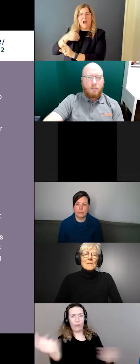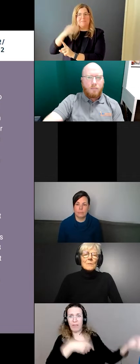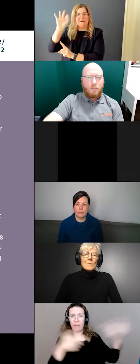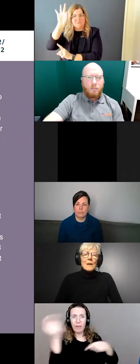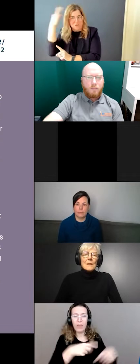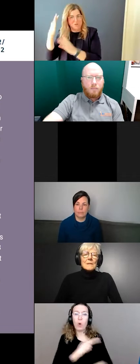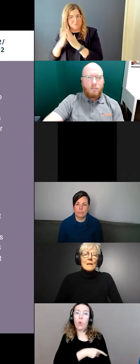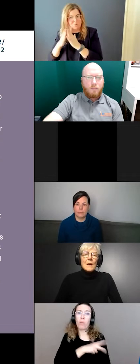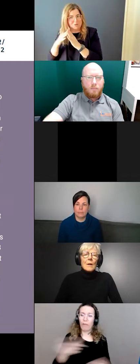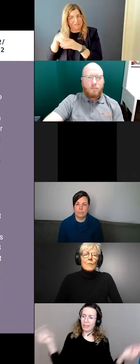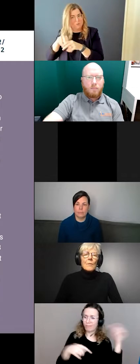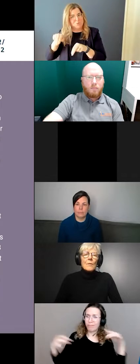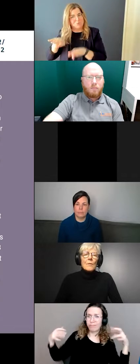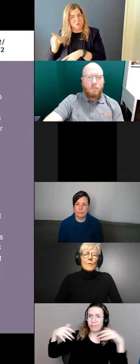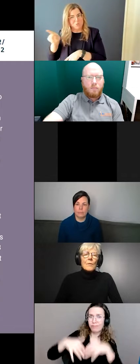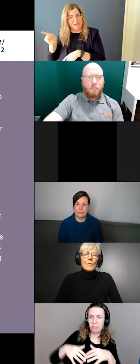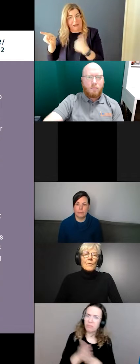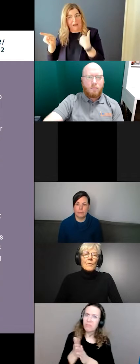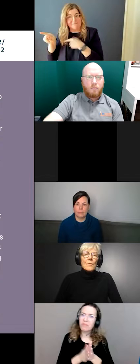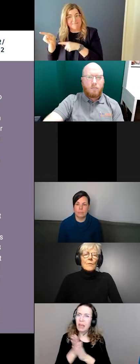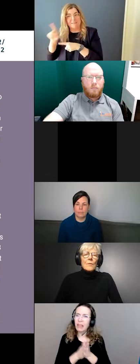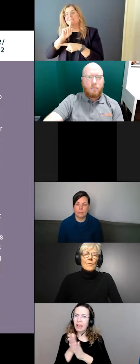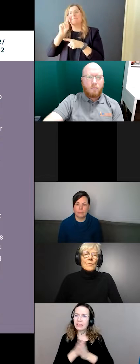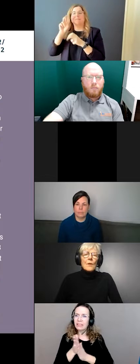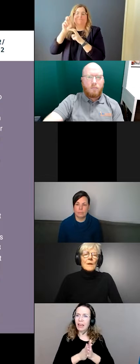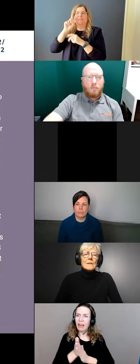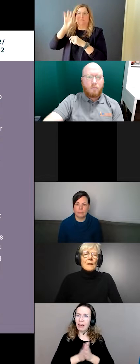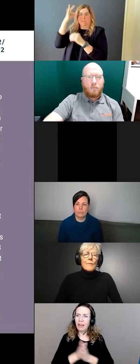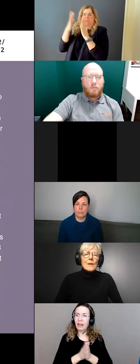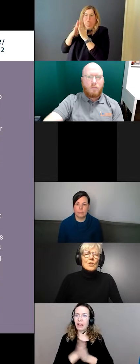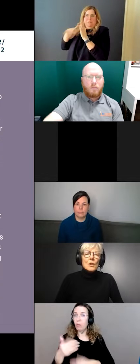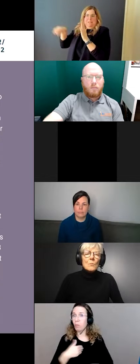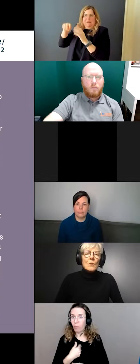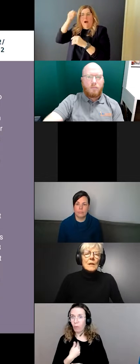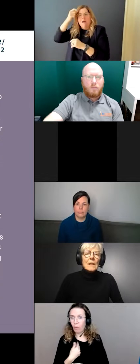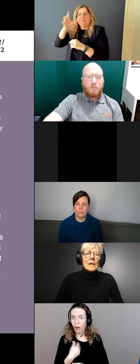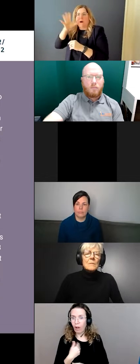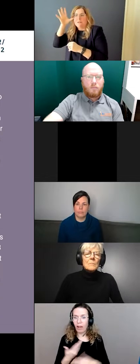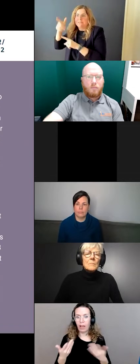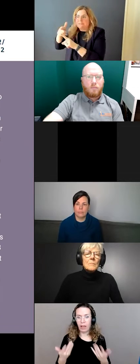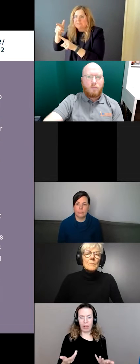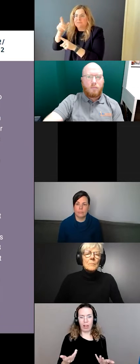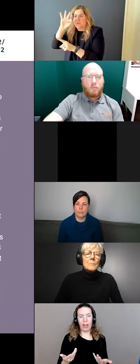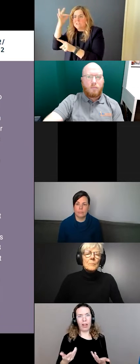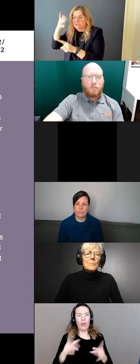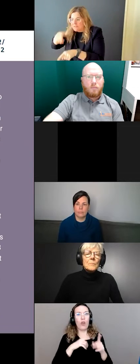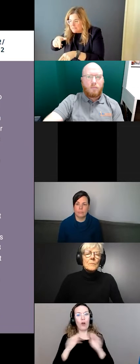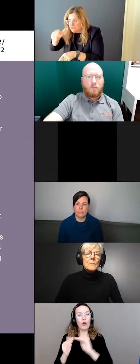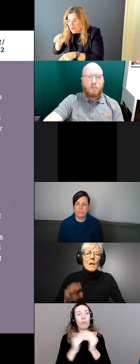viennent de partout dans le pays, partout dans la province. Et c'est intéressant parce